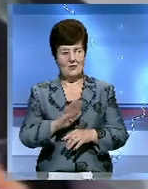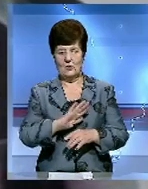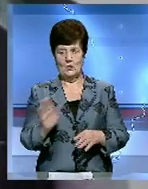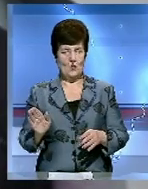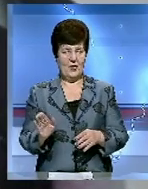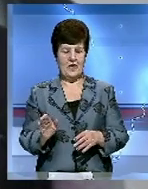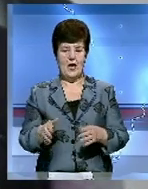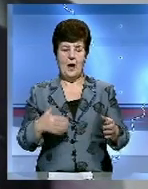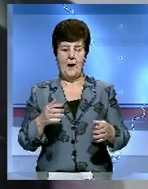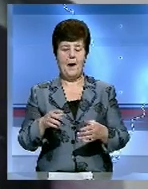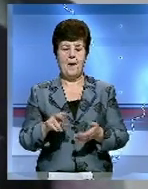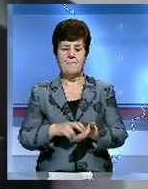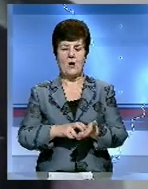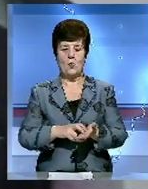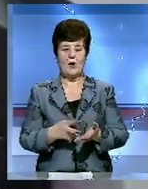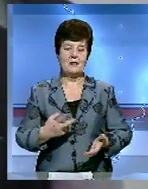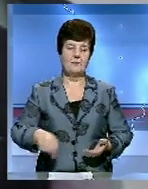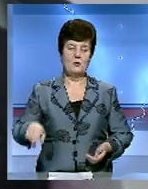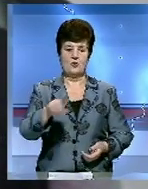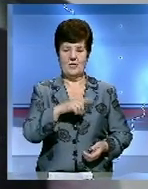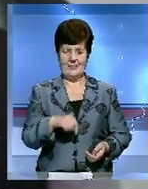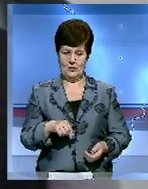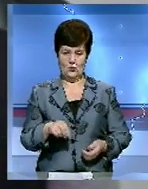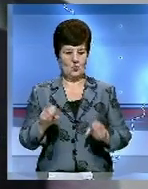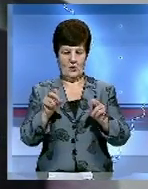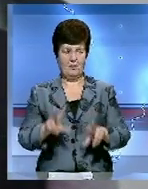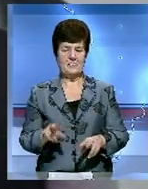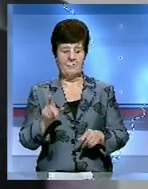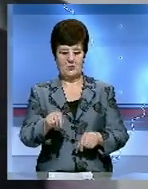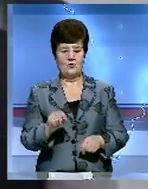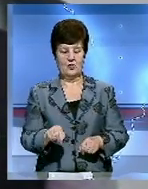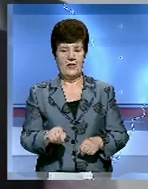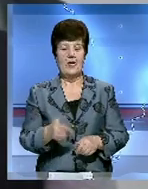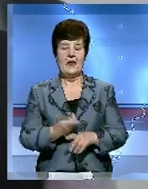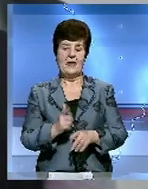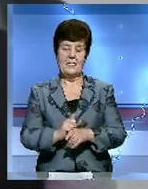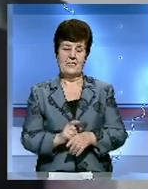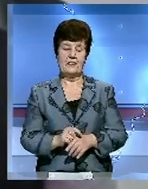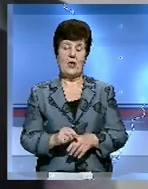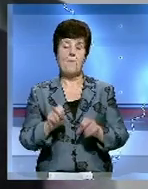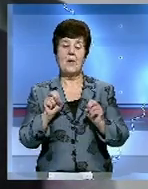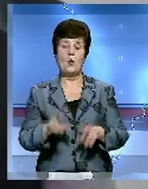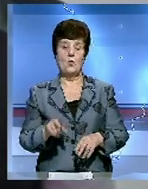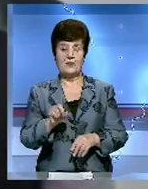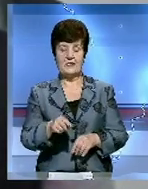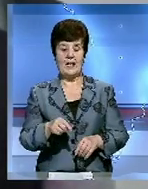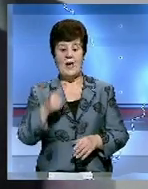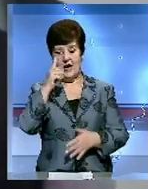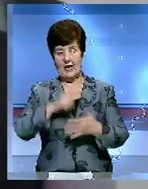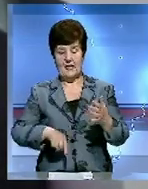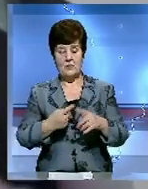jur și este foarte periculos să credem asta atâta timp